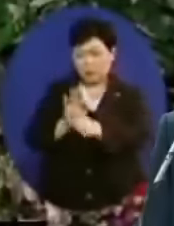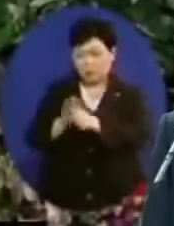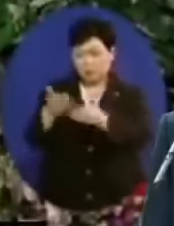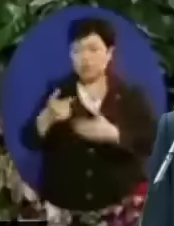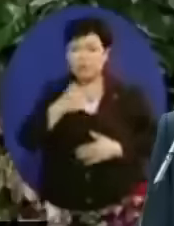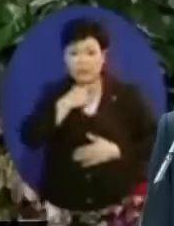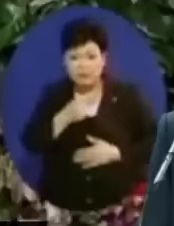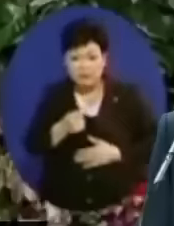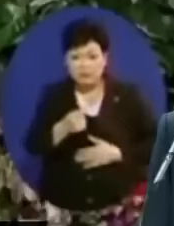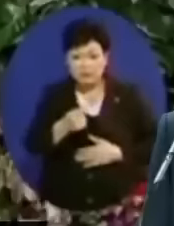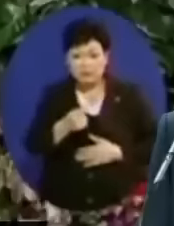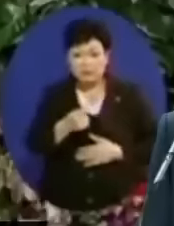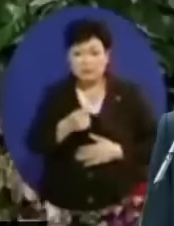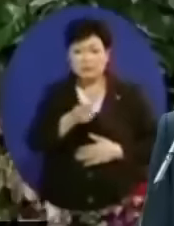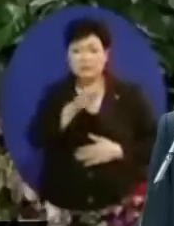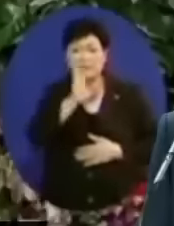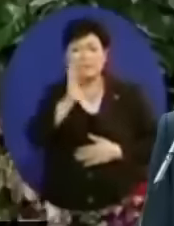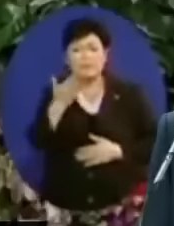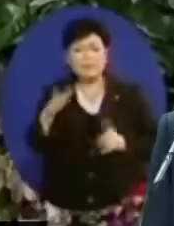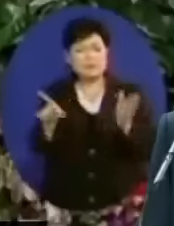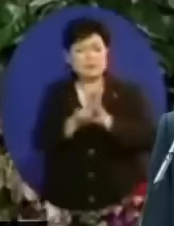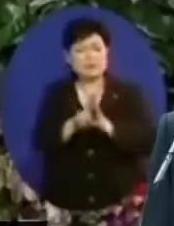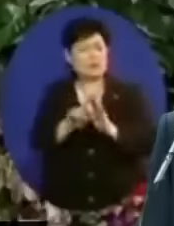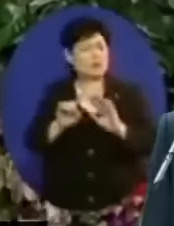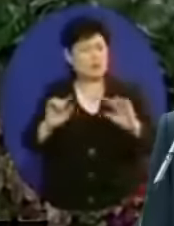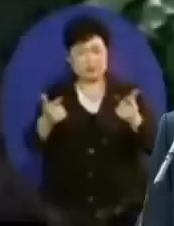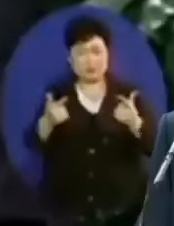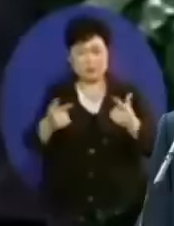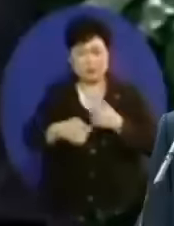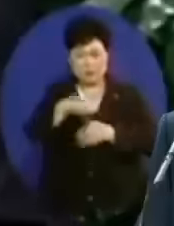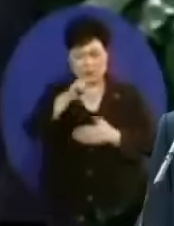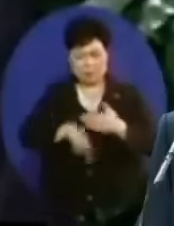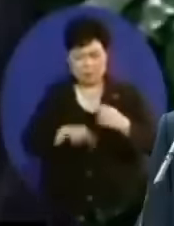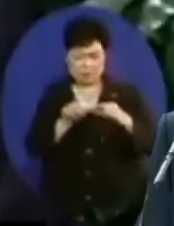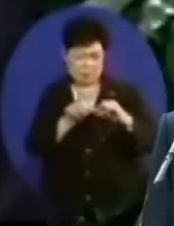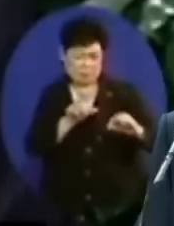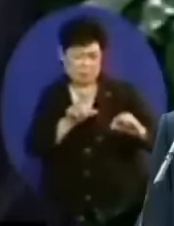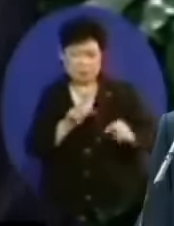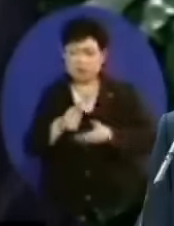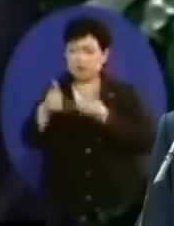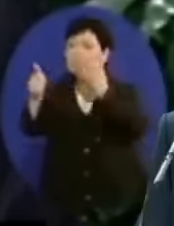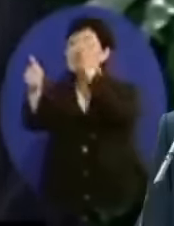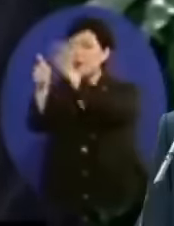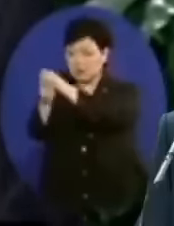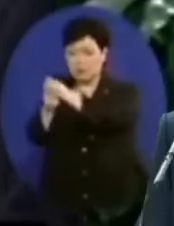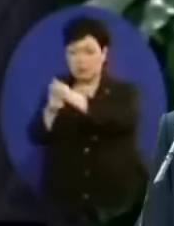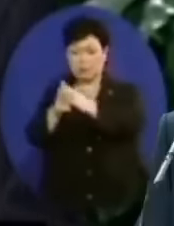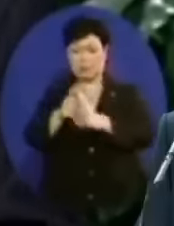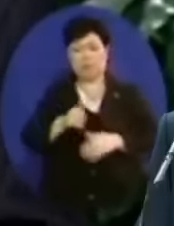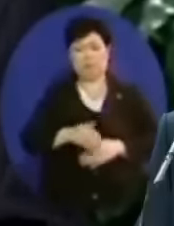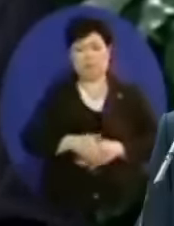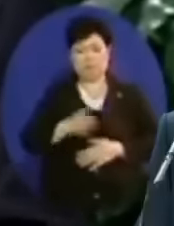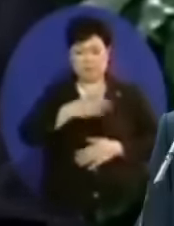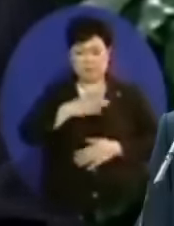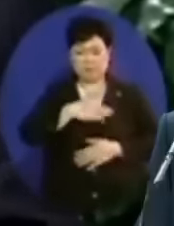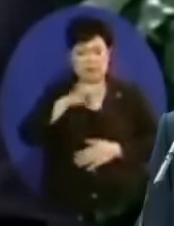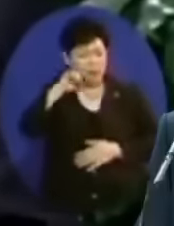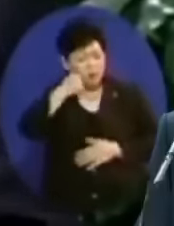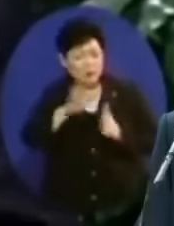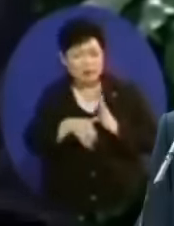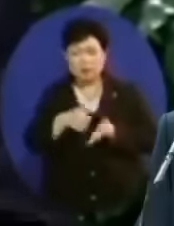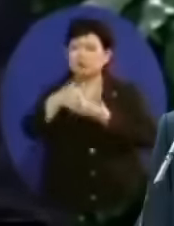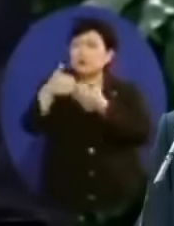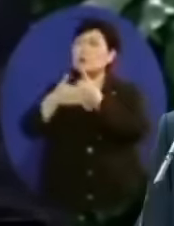것은 참된 신앙이 아닙니다. 내 마음에 조그마한 구석만 주님 내도 내 어려울 때만